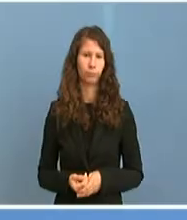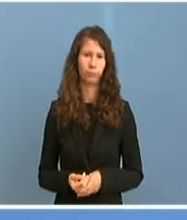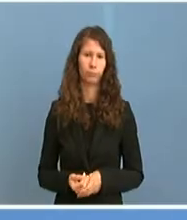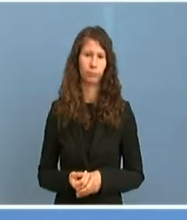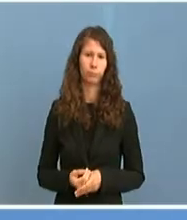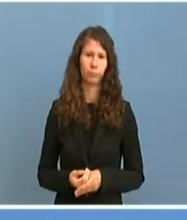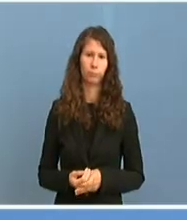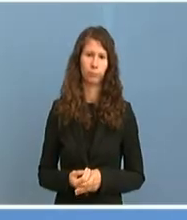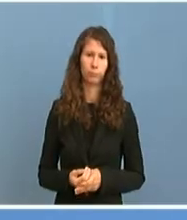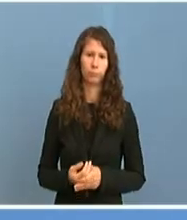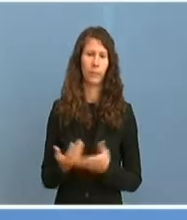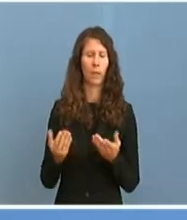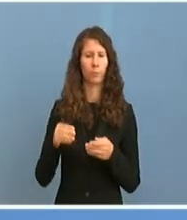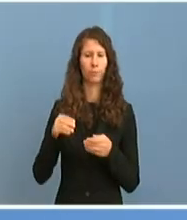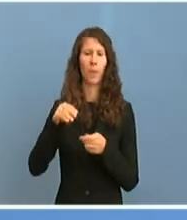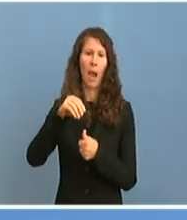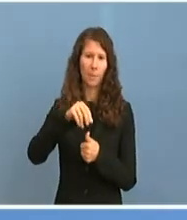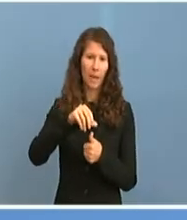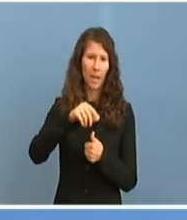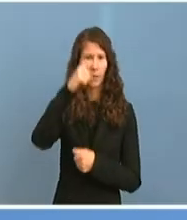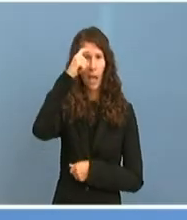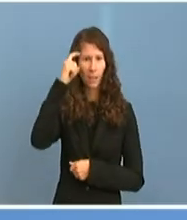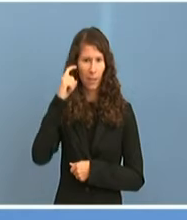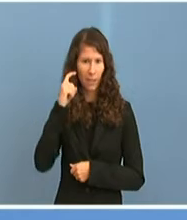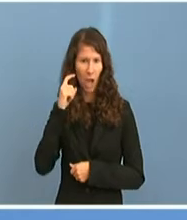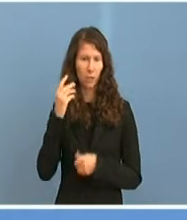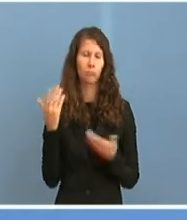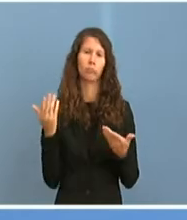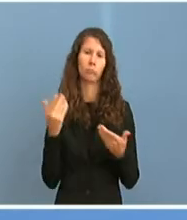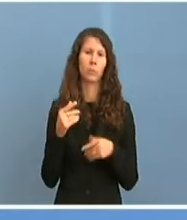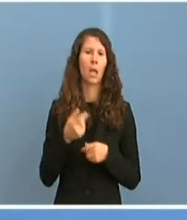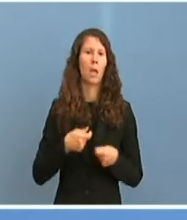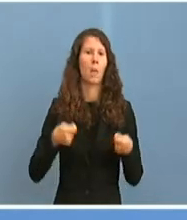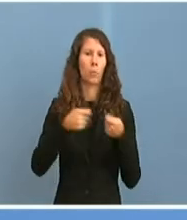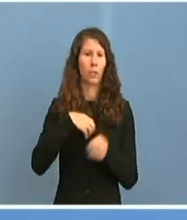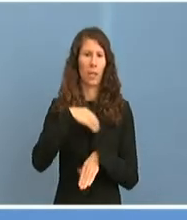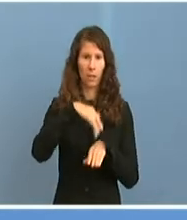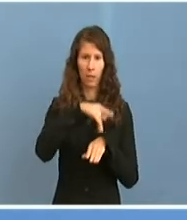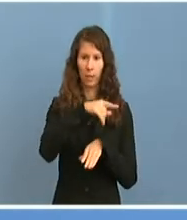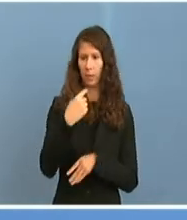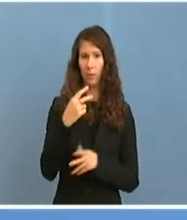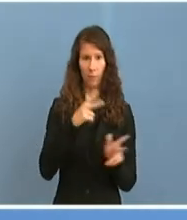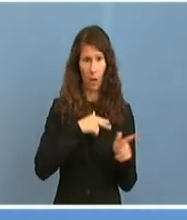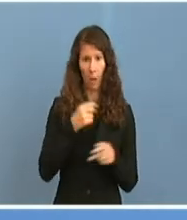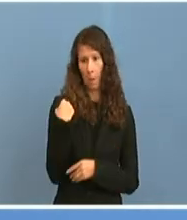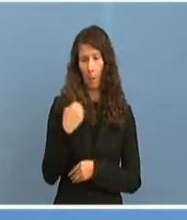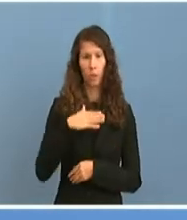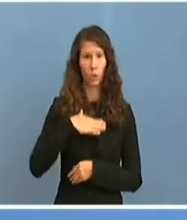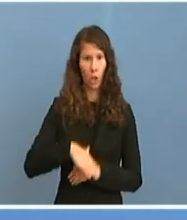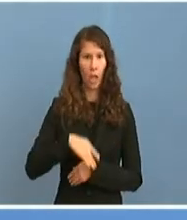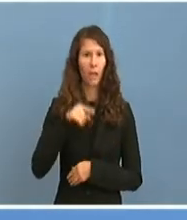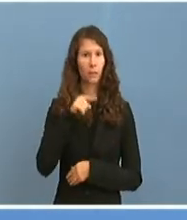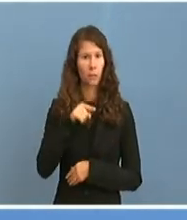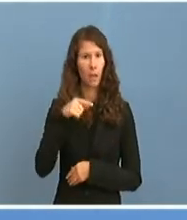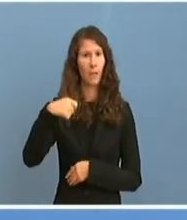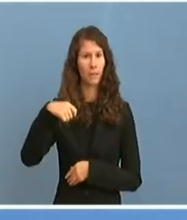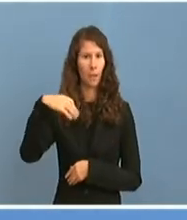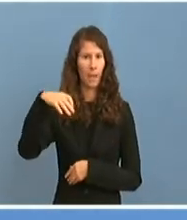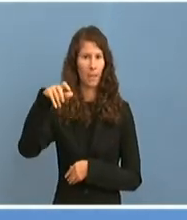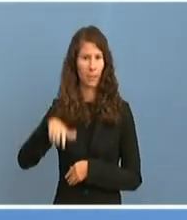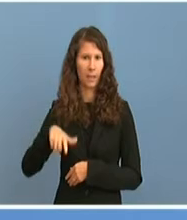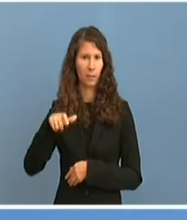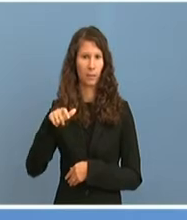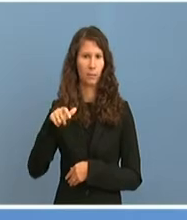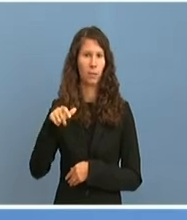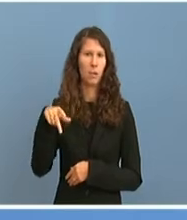Also, Armenien, Aserbaidschan. Tatsächlich hat die Bundeskanzlerin am Sonntag mit Ministerpräsident Pashinyan telefoniert, erneut telefoniert, muss